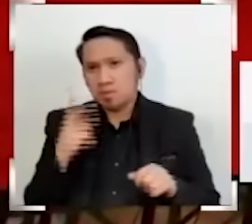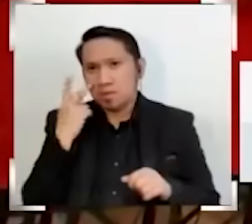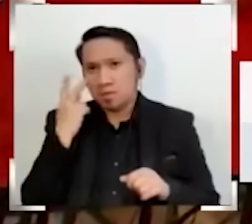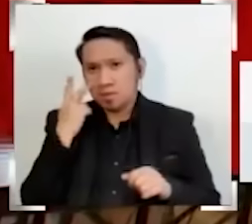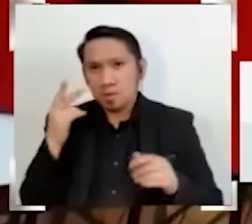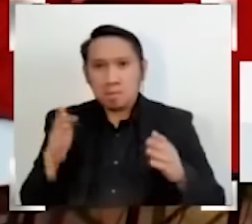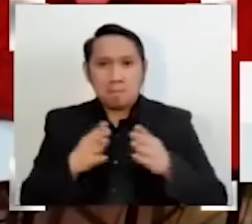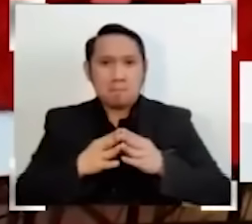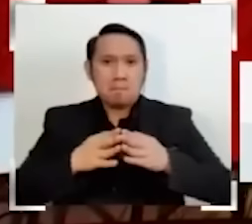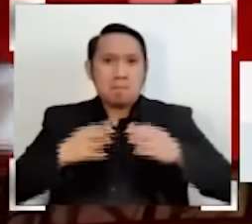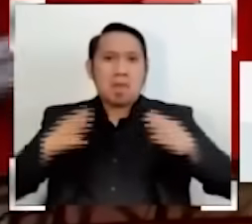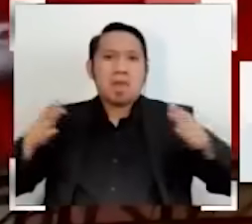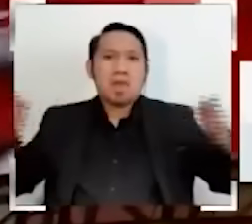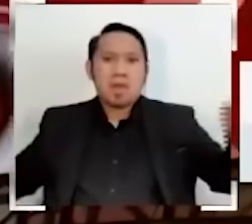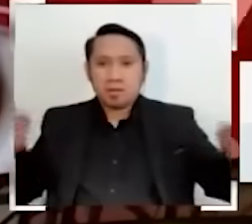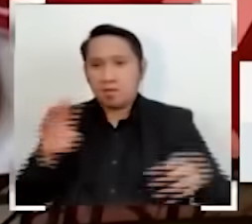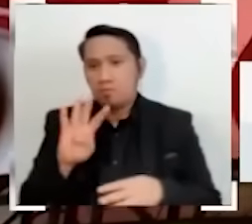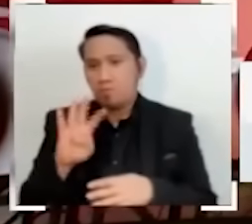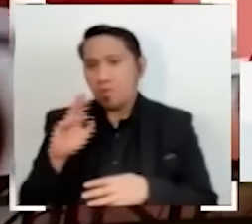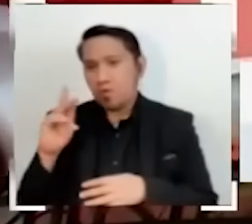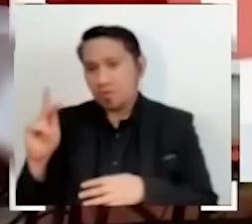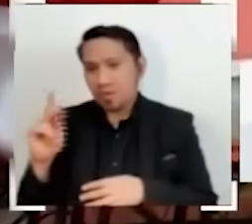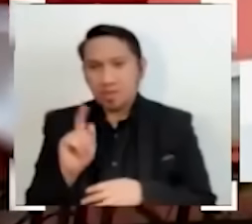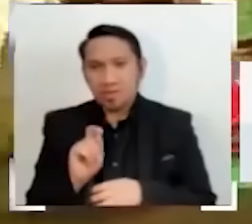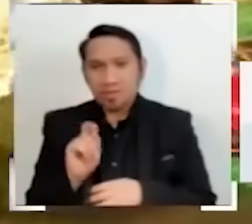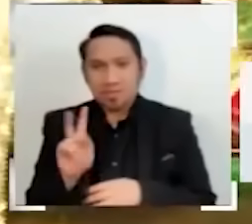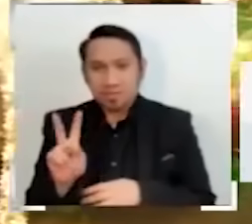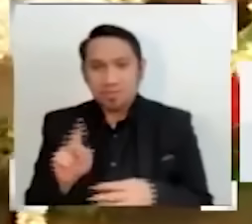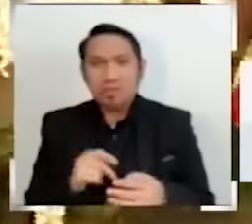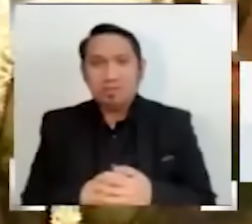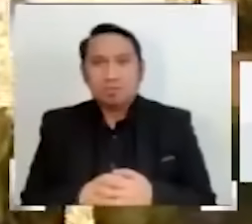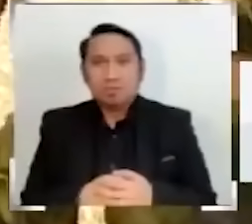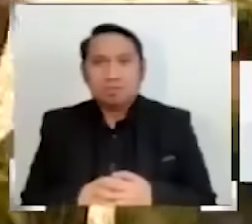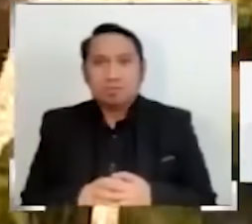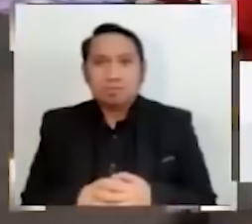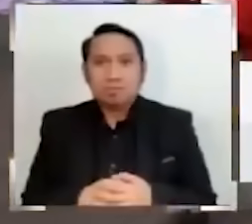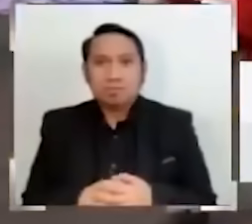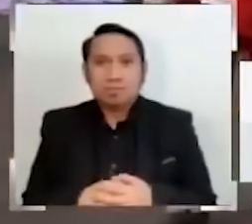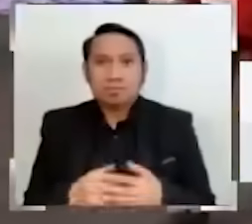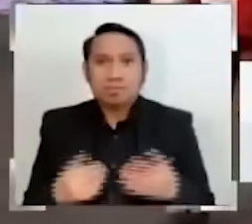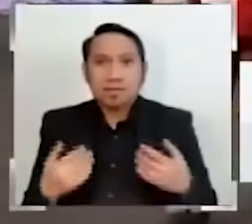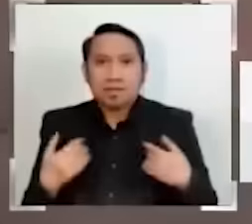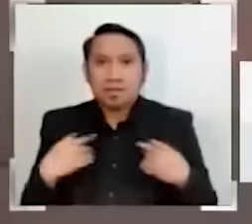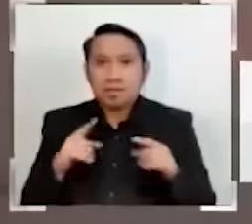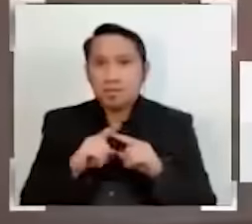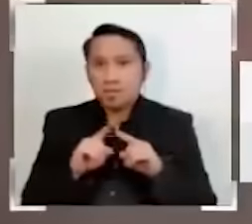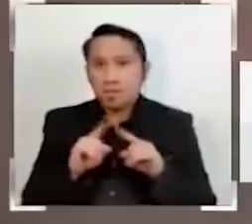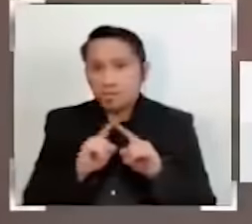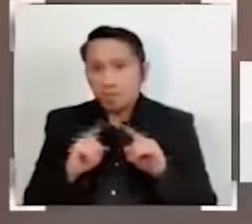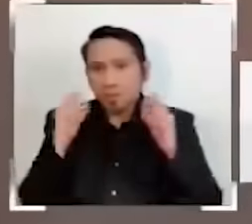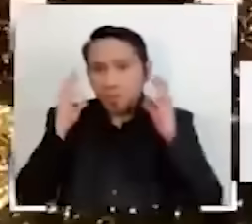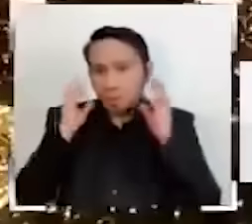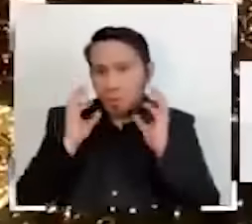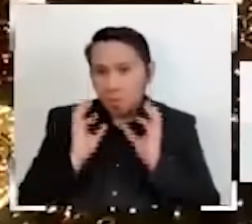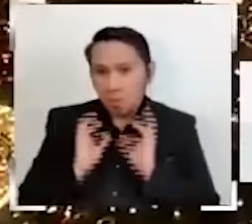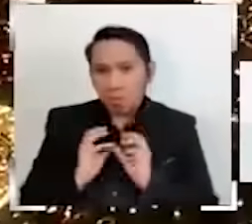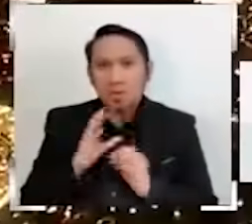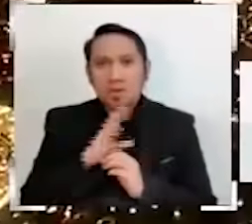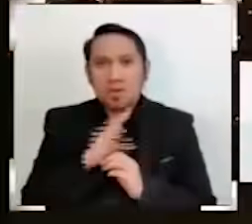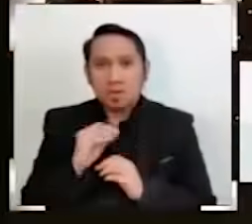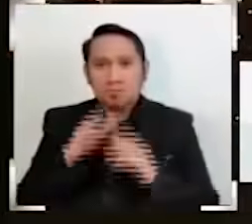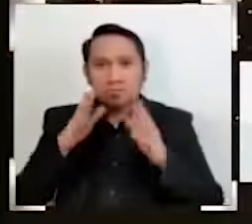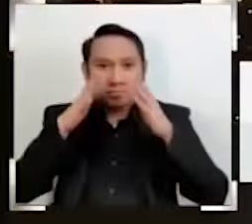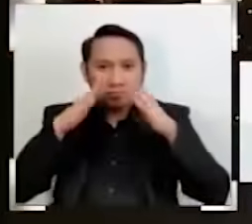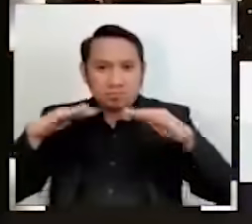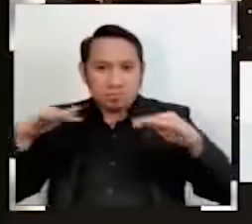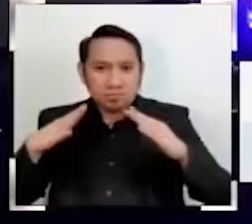4K 3D LED display sa Metro Manila. May samot-saring Santa Claus din at Christmas tree na puno ng